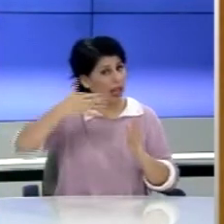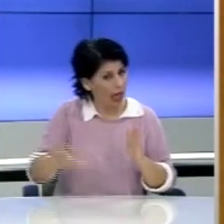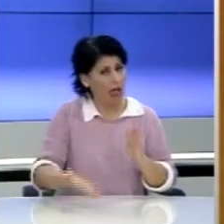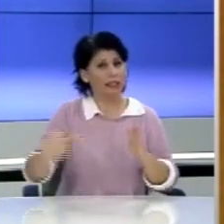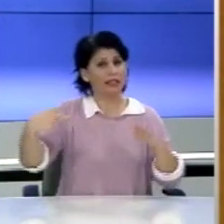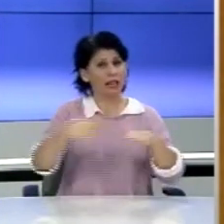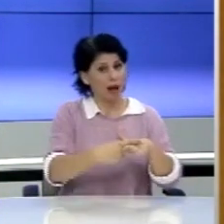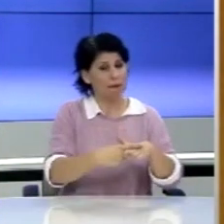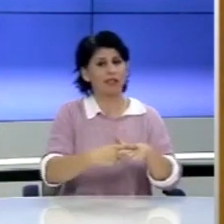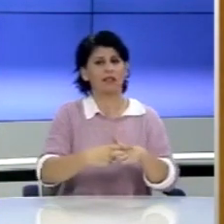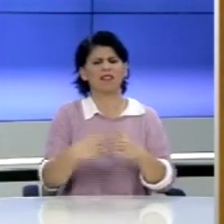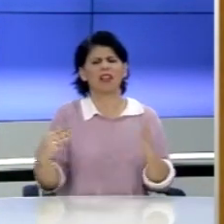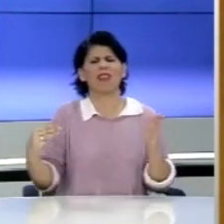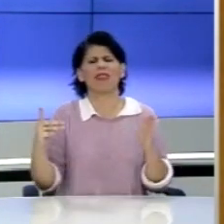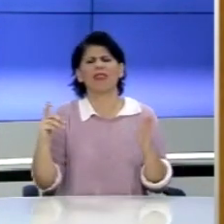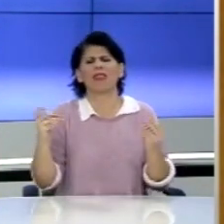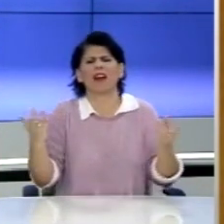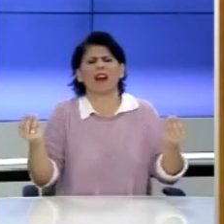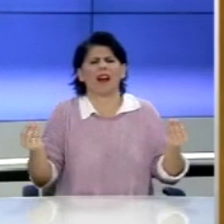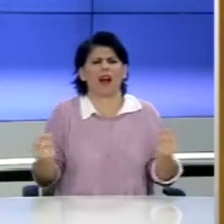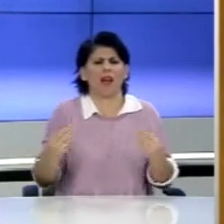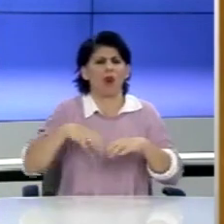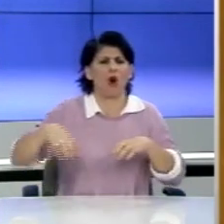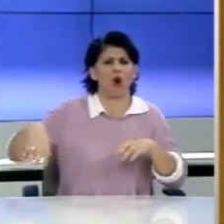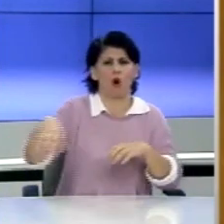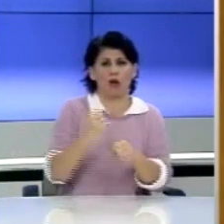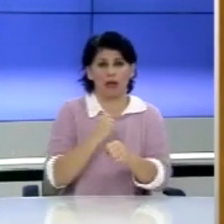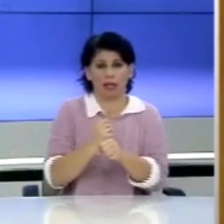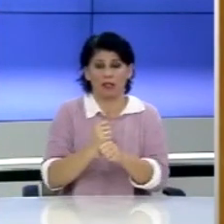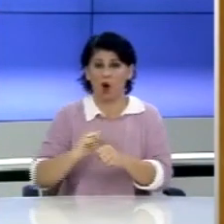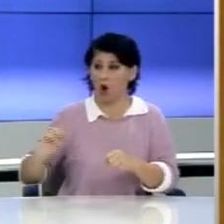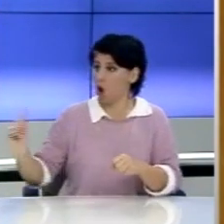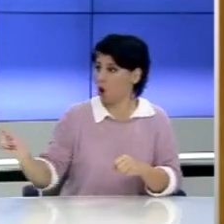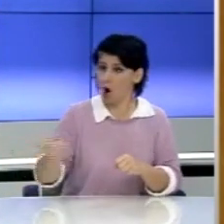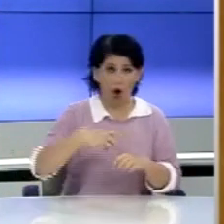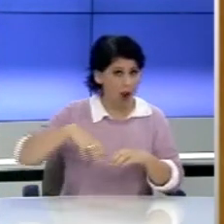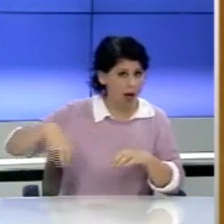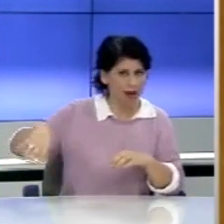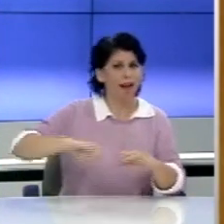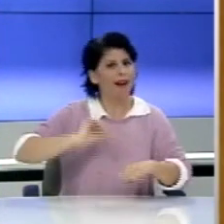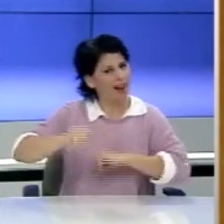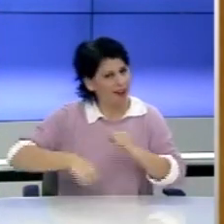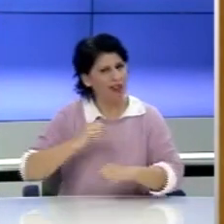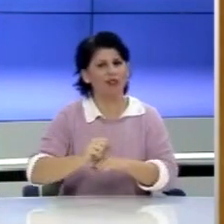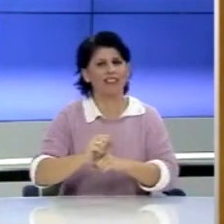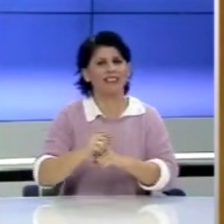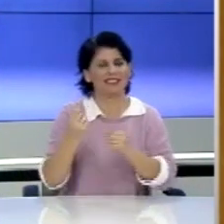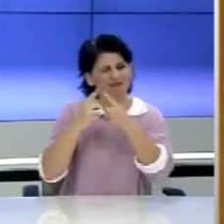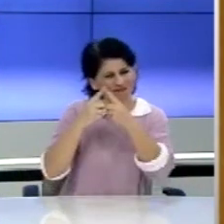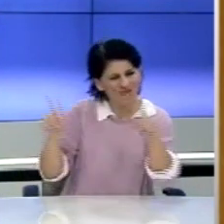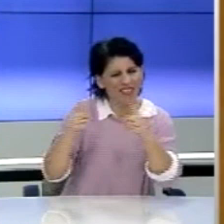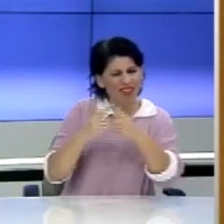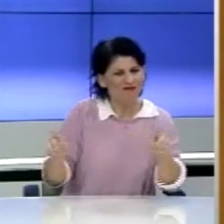στις τράπεζες, σε δεκάδες άλλους χώρους εργασίας, όλοι αυτοί είναι αγωνιστικοί φάροι. Αυτοί